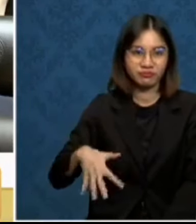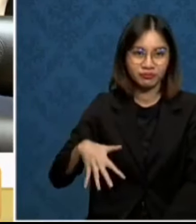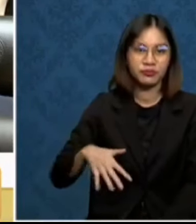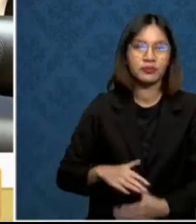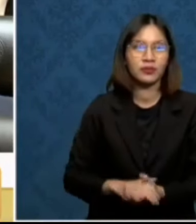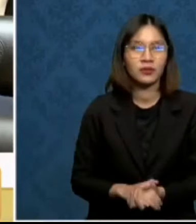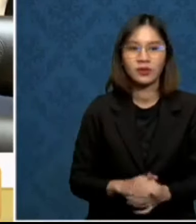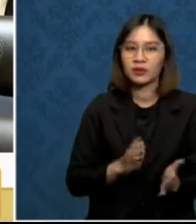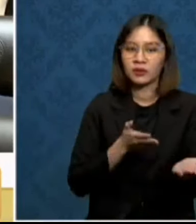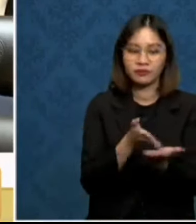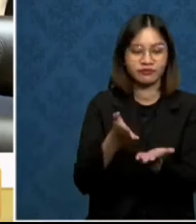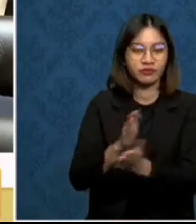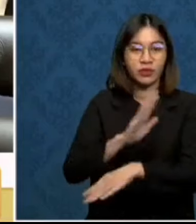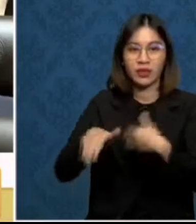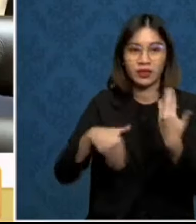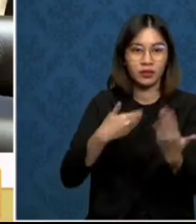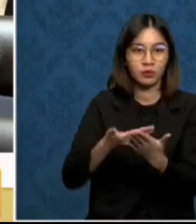ทุก